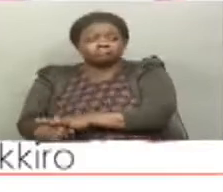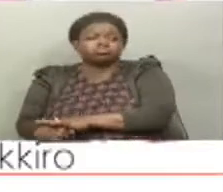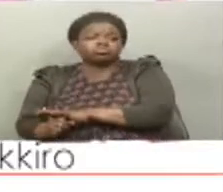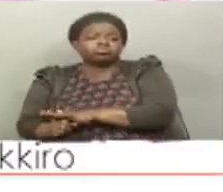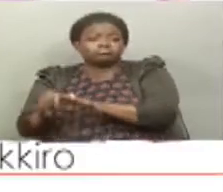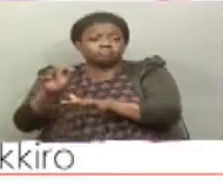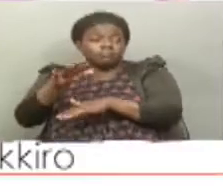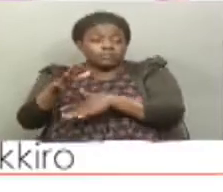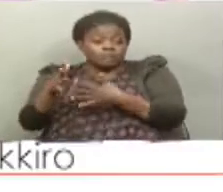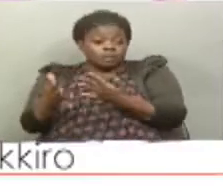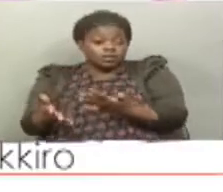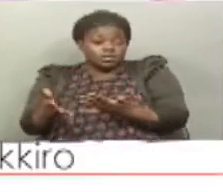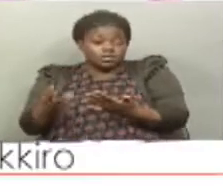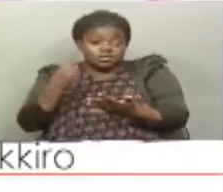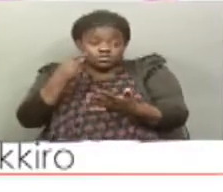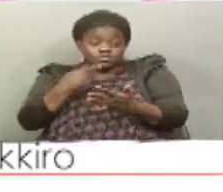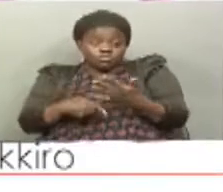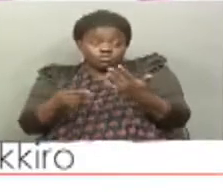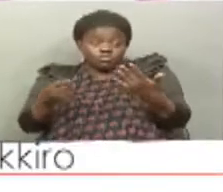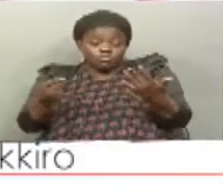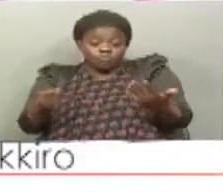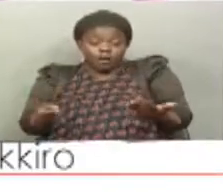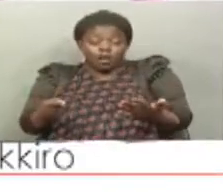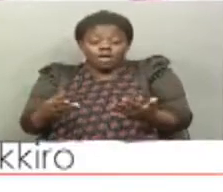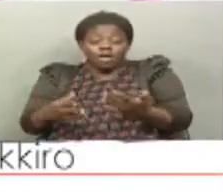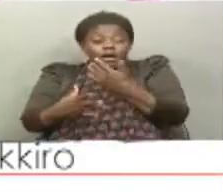Ilonga na nanyo wafuta si mwa mchama.